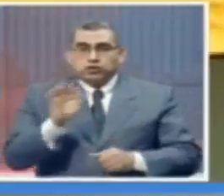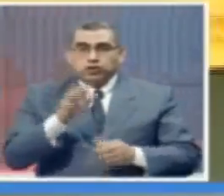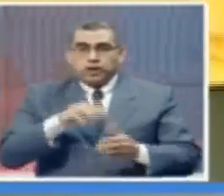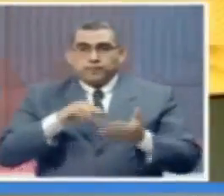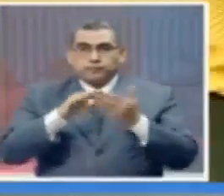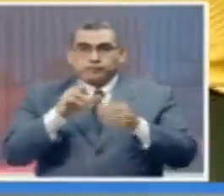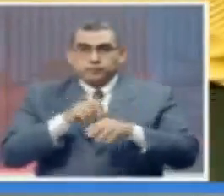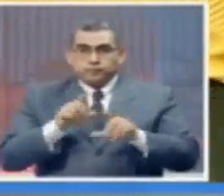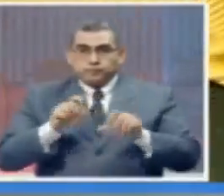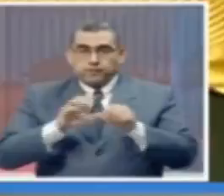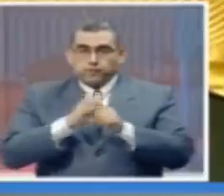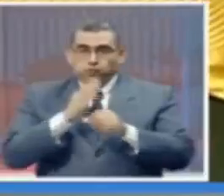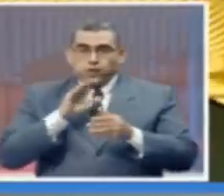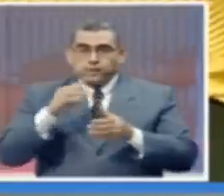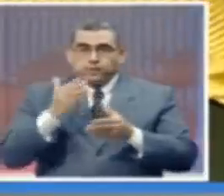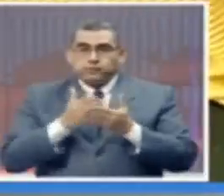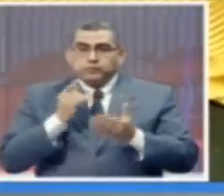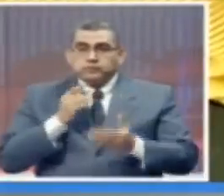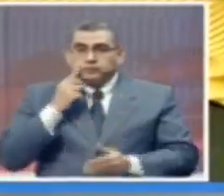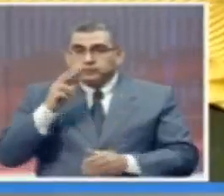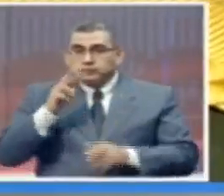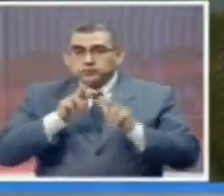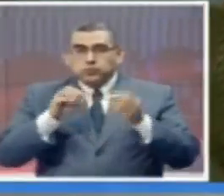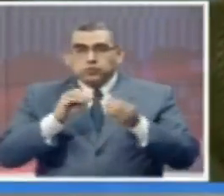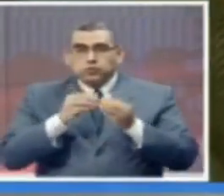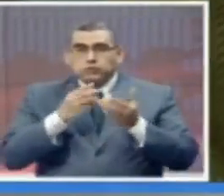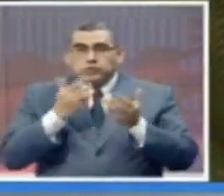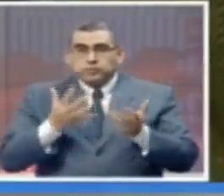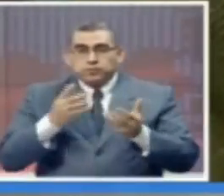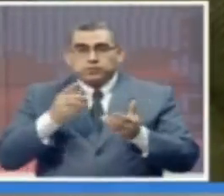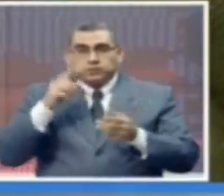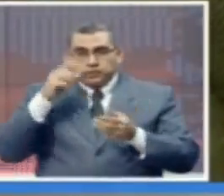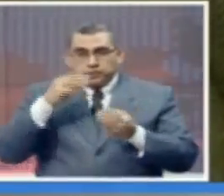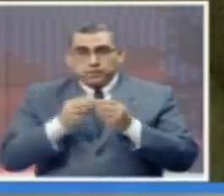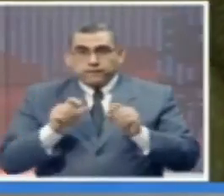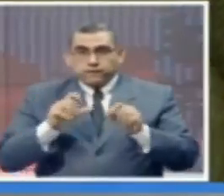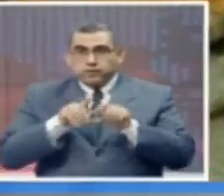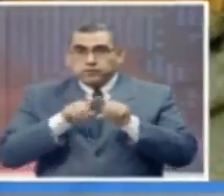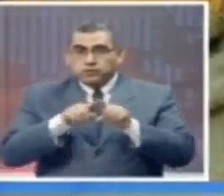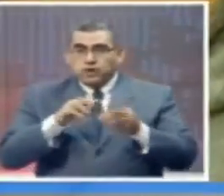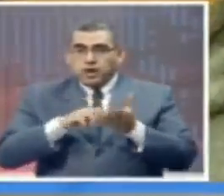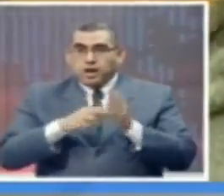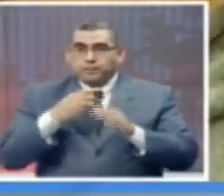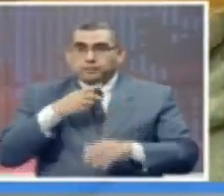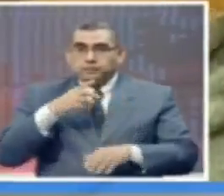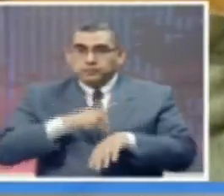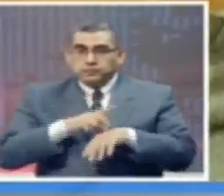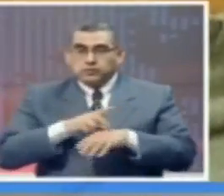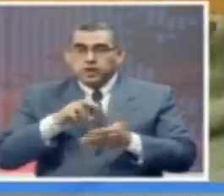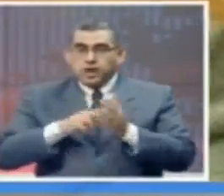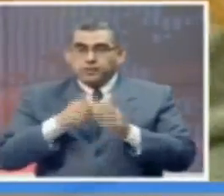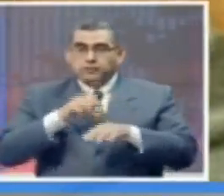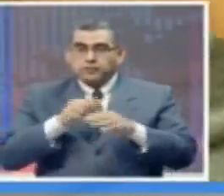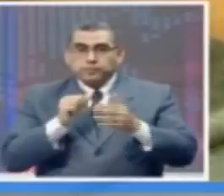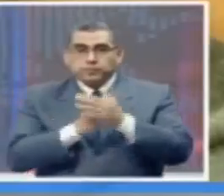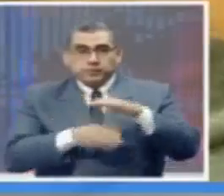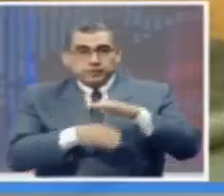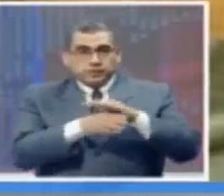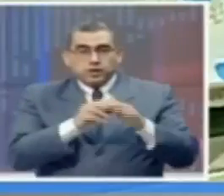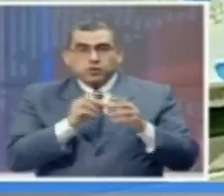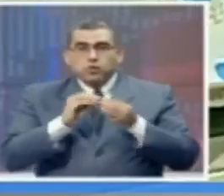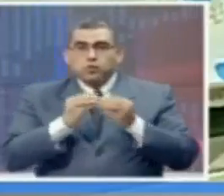فيروس كورونا من خلال متابعة الحالات البسيطة المصابة بالفيروس إكلينيكيا والذين يخضعون للعزل